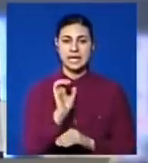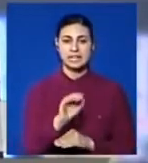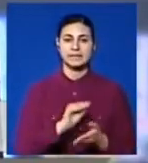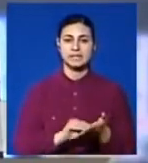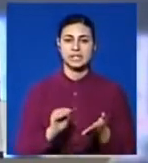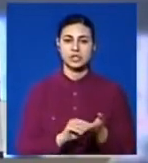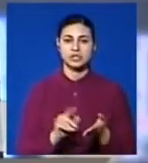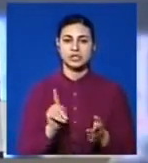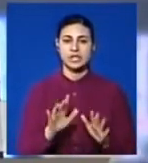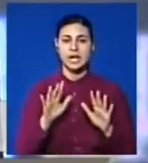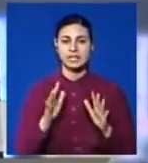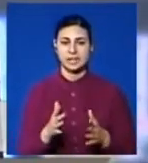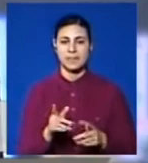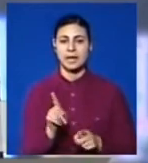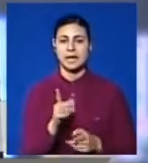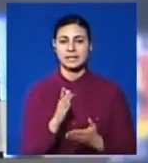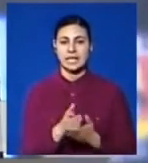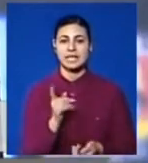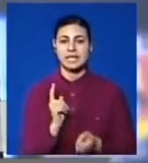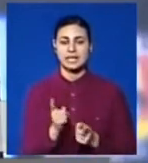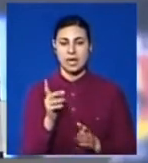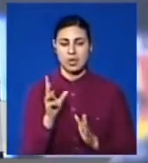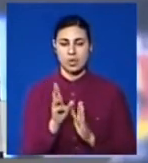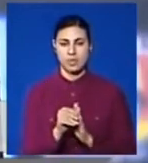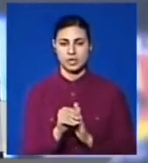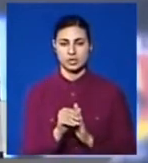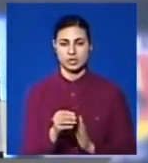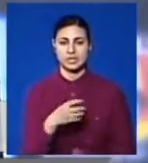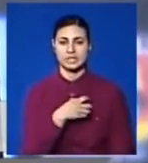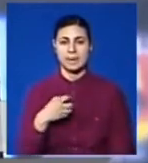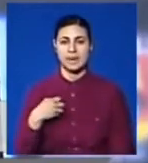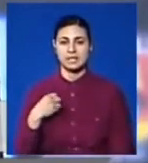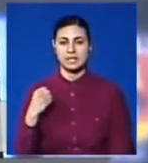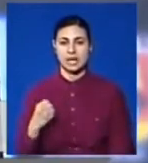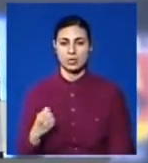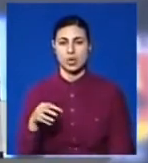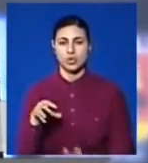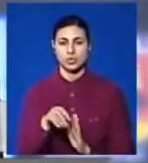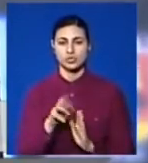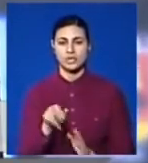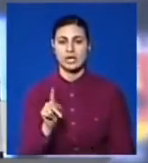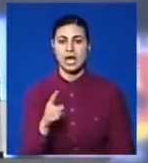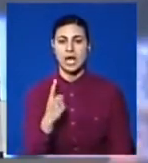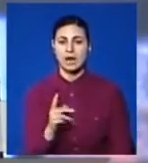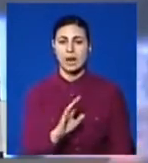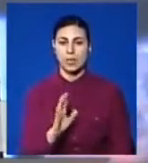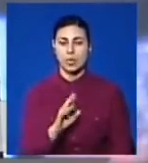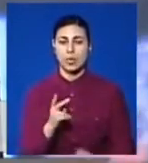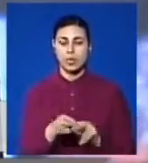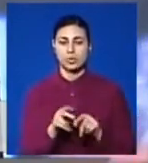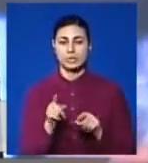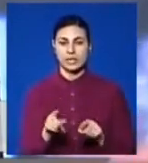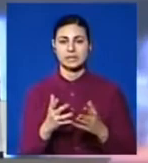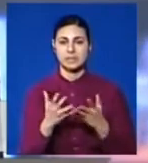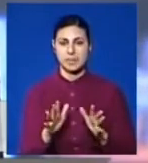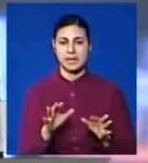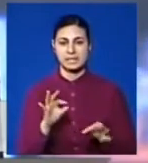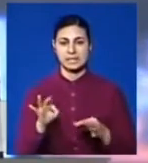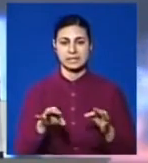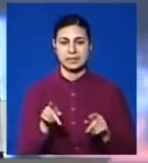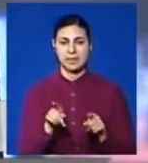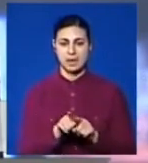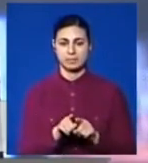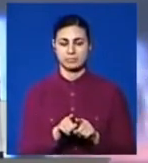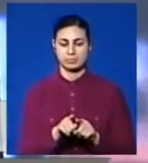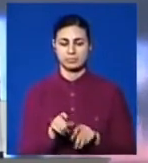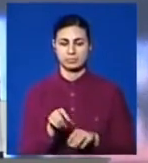თუ რაც ხდება, თუ რაც არის რეალობაში საპატრიარქოში და არამხოლოდ საპატრიარქოში, და ეს ცდება უკვე საპატრიარქოს ფარგლებს